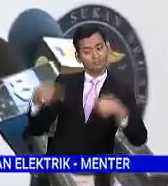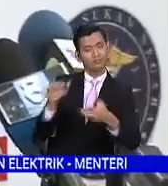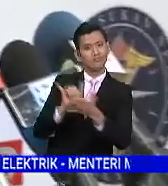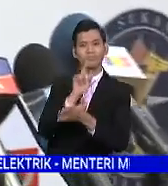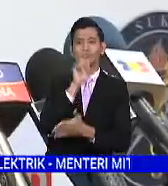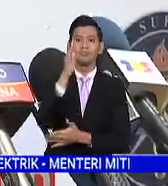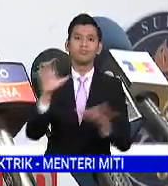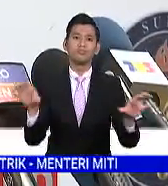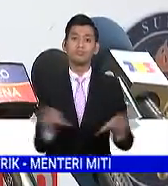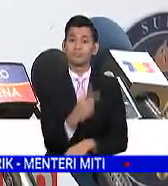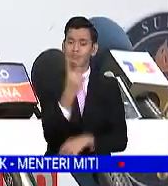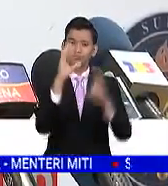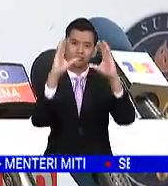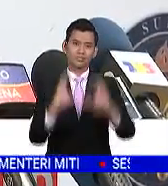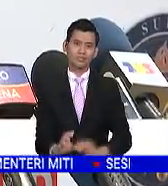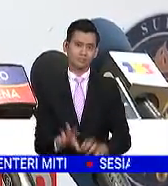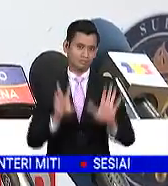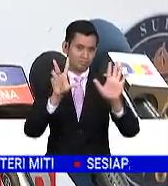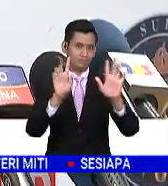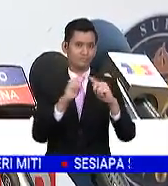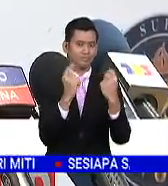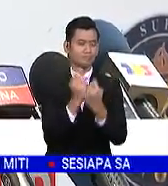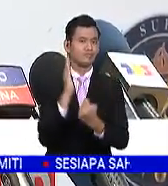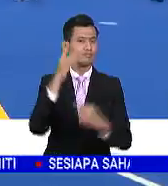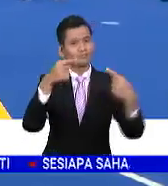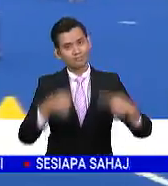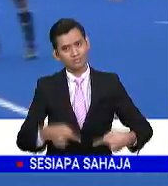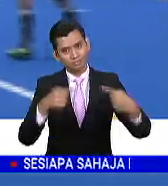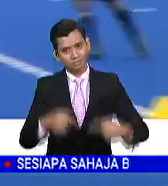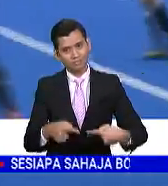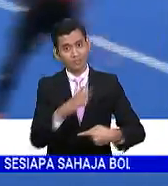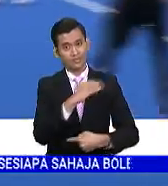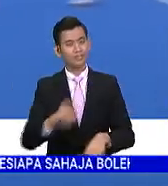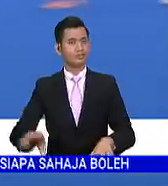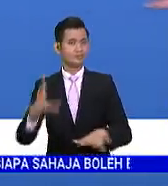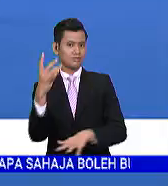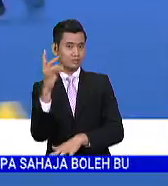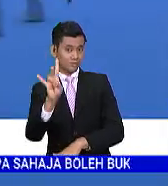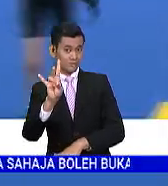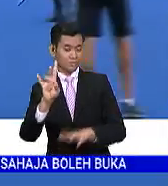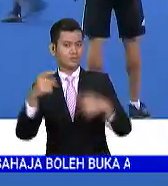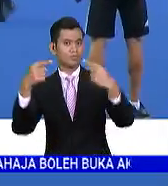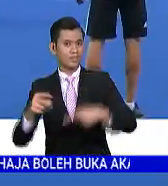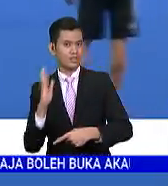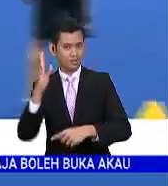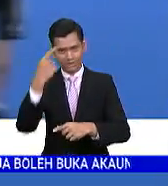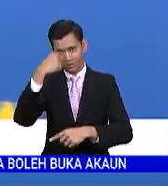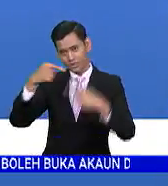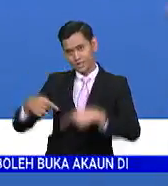akan dilangsungkan dalam dua division dengan 8 pasukan beraksi dalam division 1 sementara 7 pasukan dalam division 2.